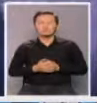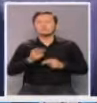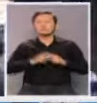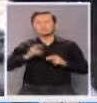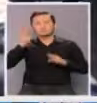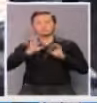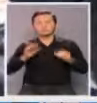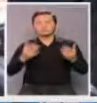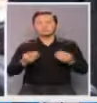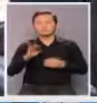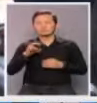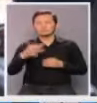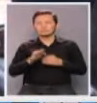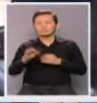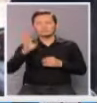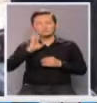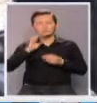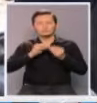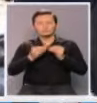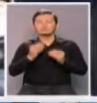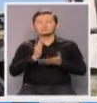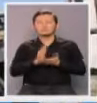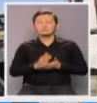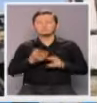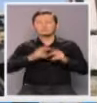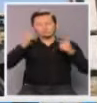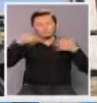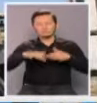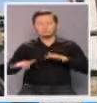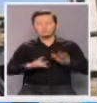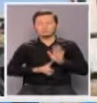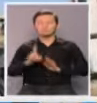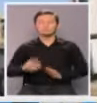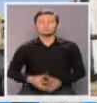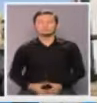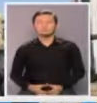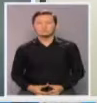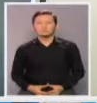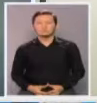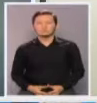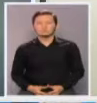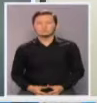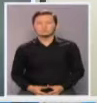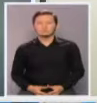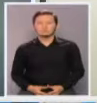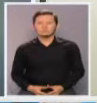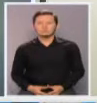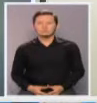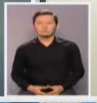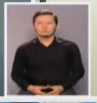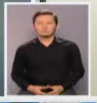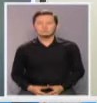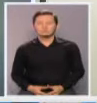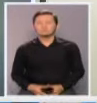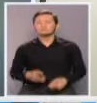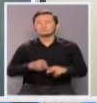кетейік, қазір Жылой ауданында ауыз су мәселесі күрделі, оны шешу жұмыстары жүргізілуде. Қыстың мезгілінде сол